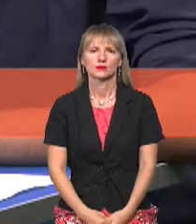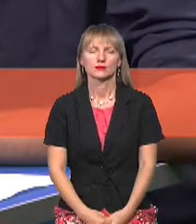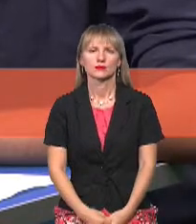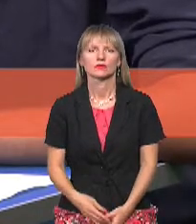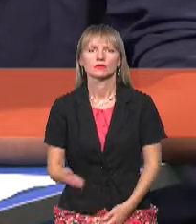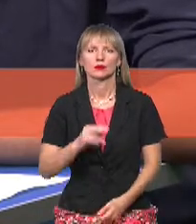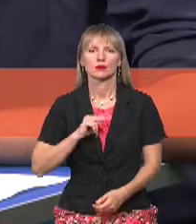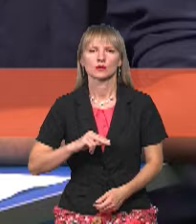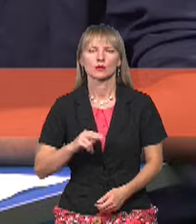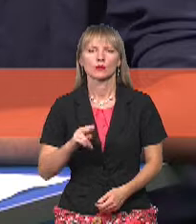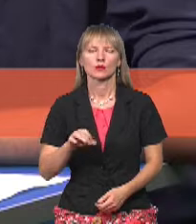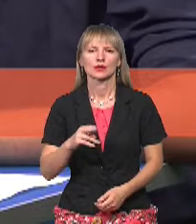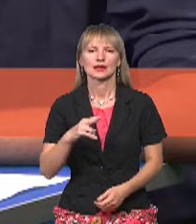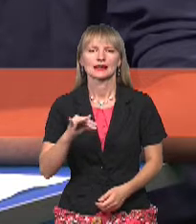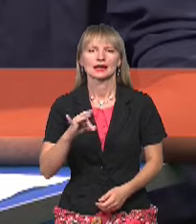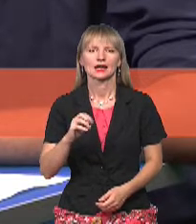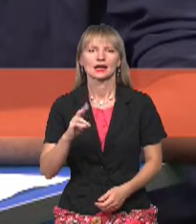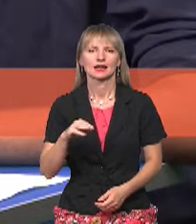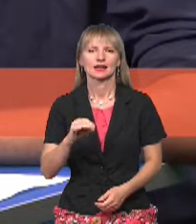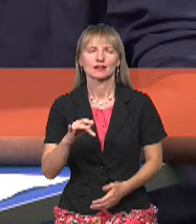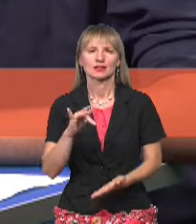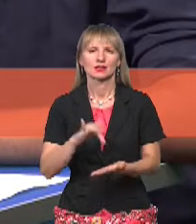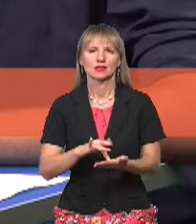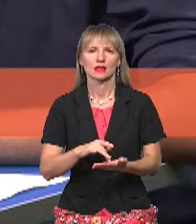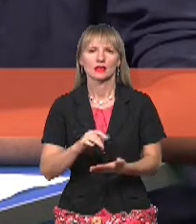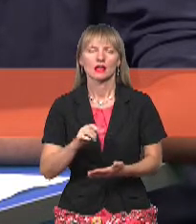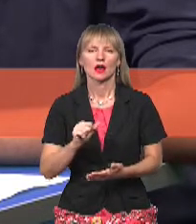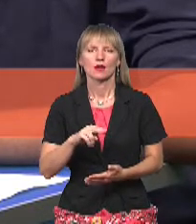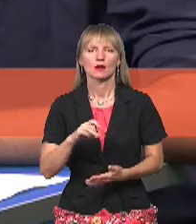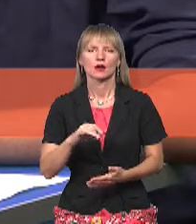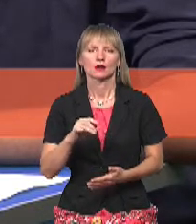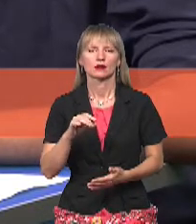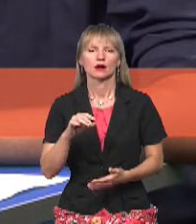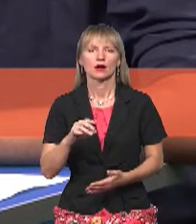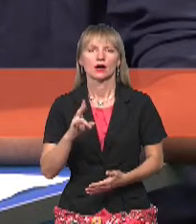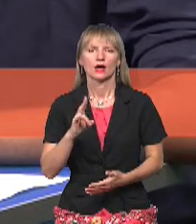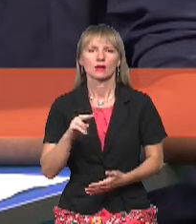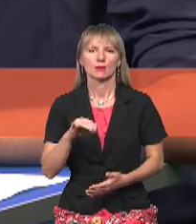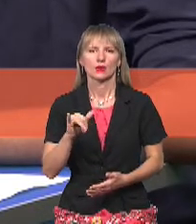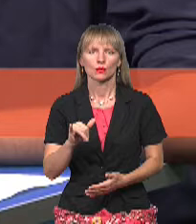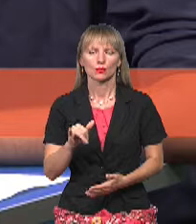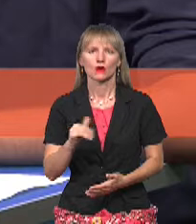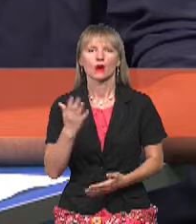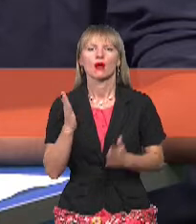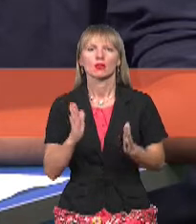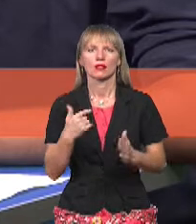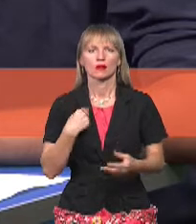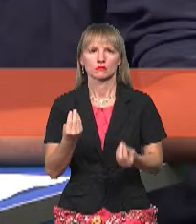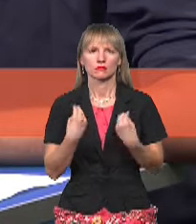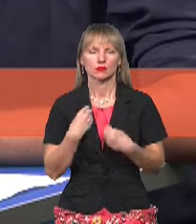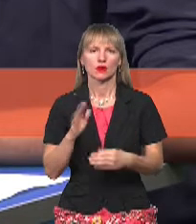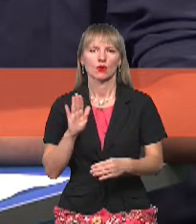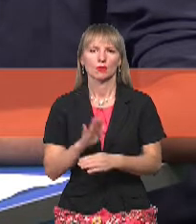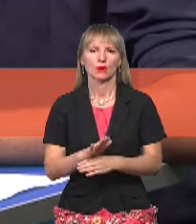Ми працюємо по директиві з центрального апарату НПУ, Національної поліції України. Як тільки нам буде дана